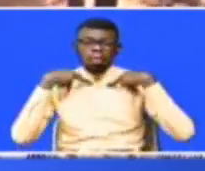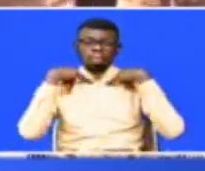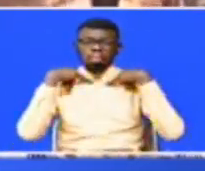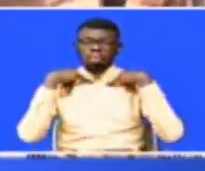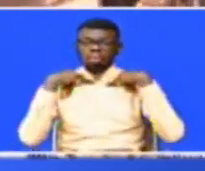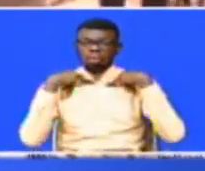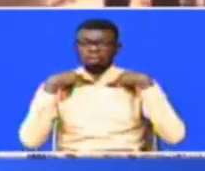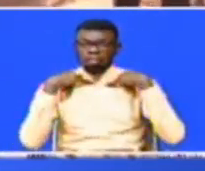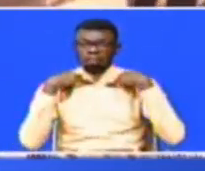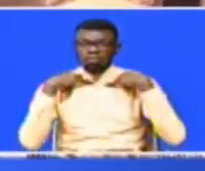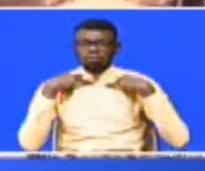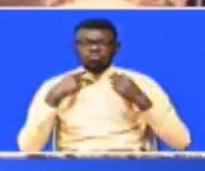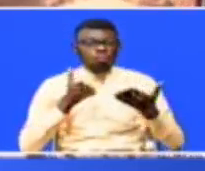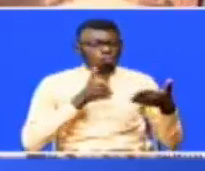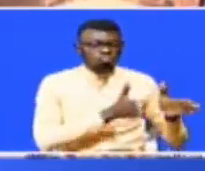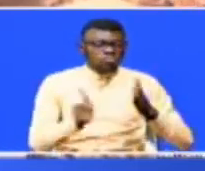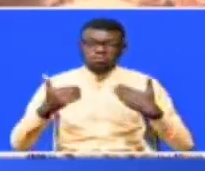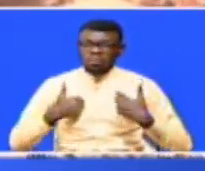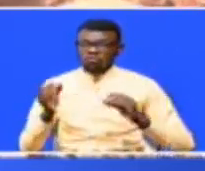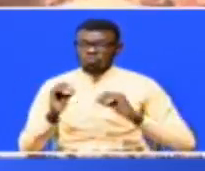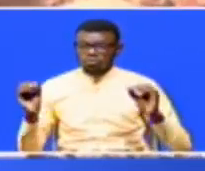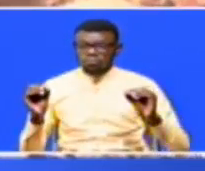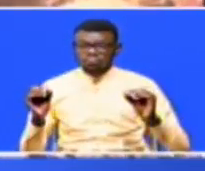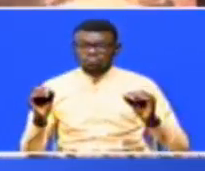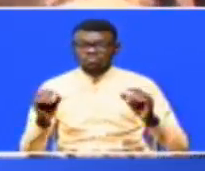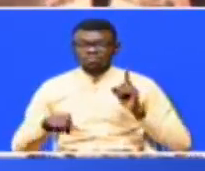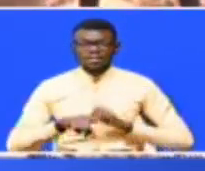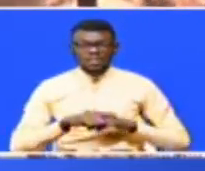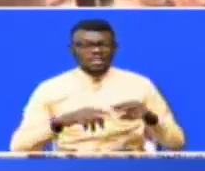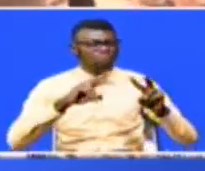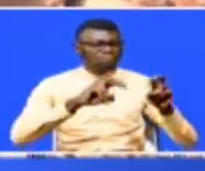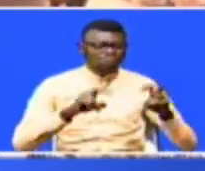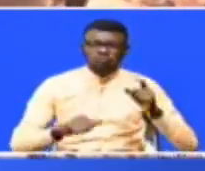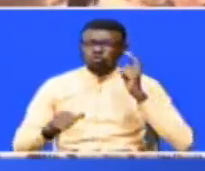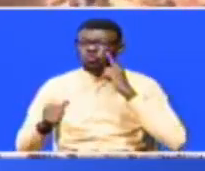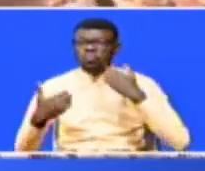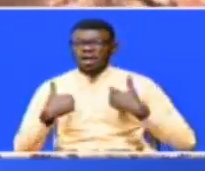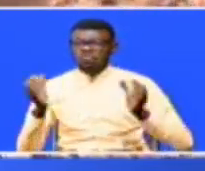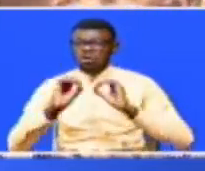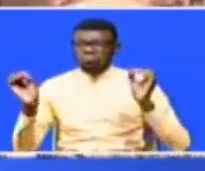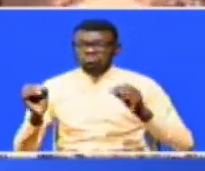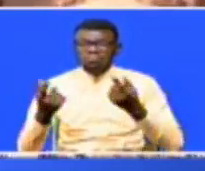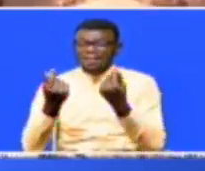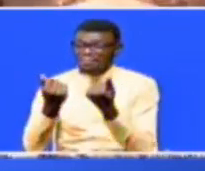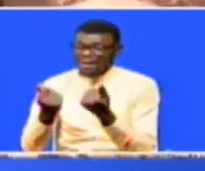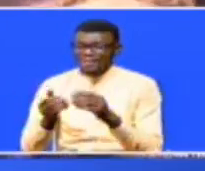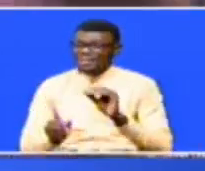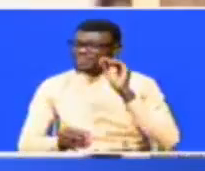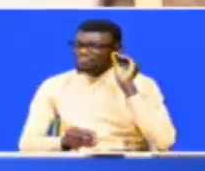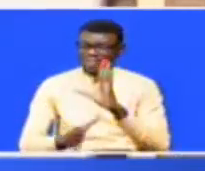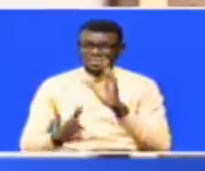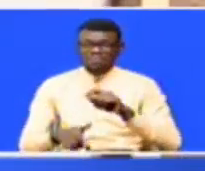hivi, hakuna penye tunaweza fanya. Ukienda hata kutafuta varanda mahali, wanakuambia pesa yenye hata uwezi